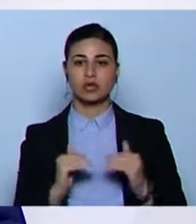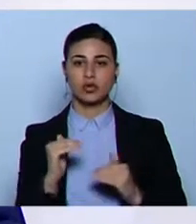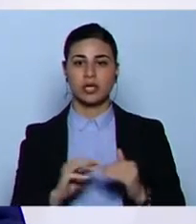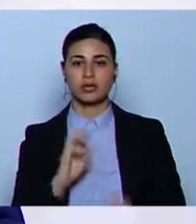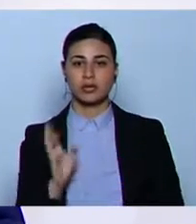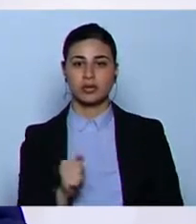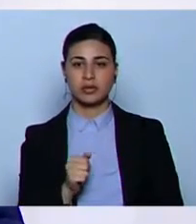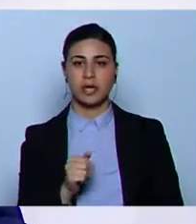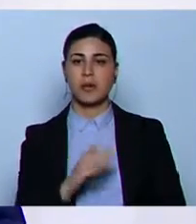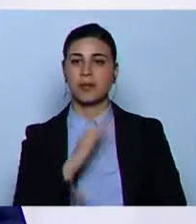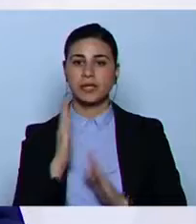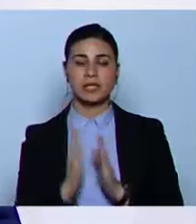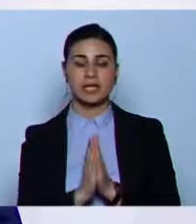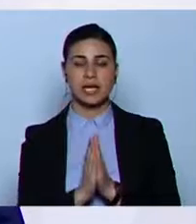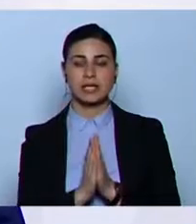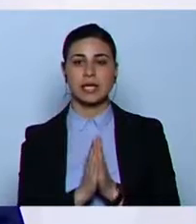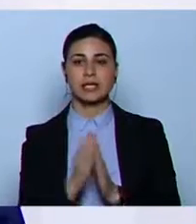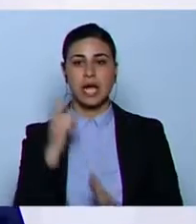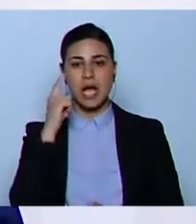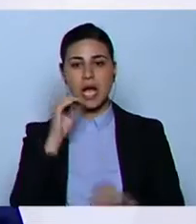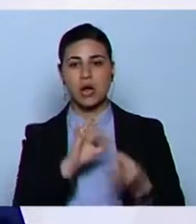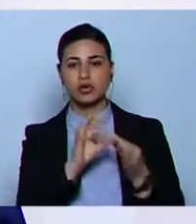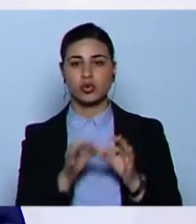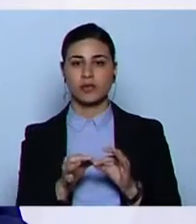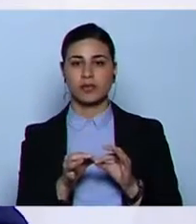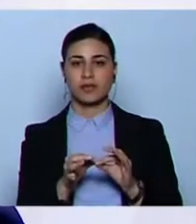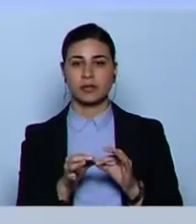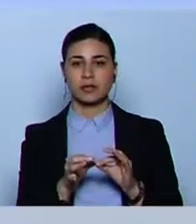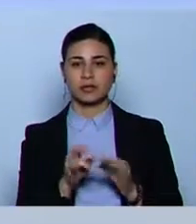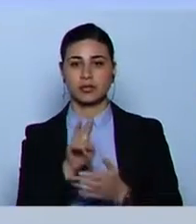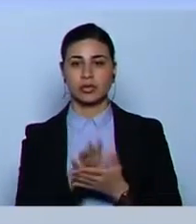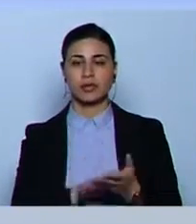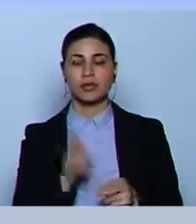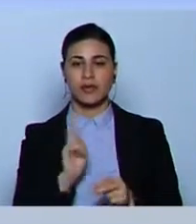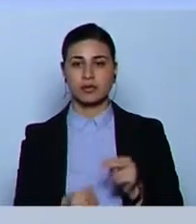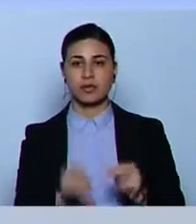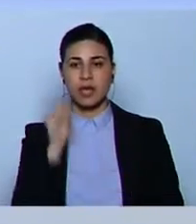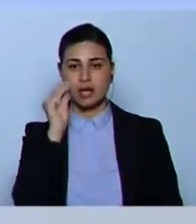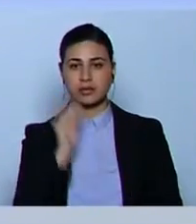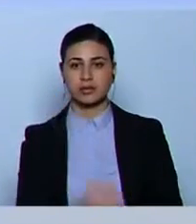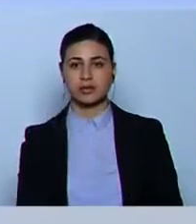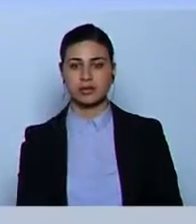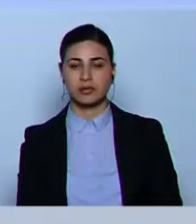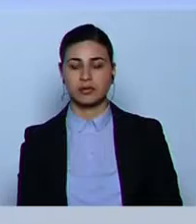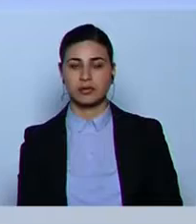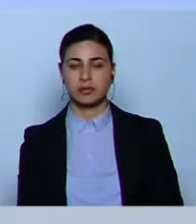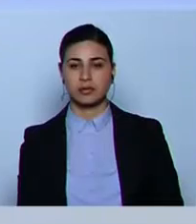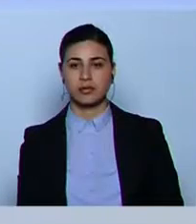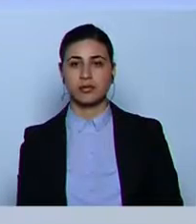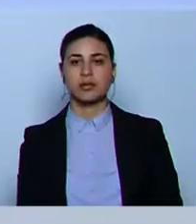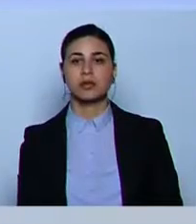და ძალიანად არსობრივად. კი ბატონო, გავასრულებინოთ. კი ბატონო, საპირისპირო